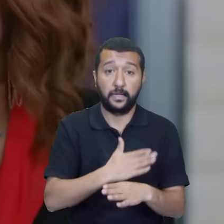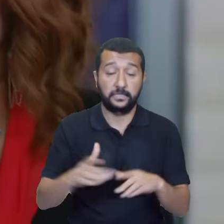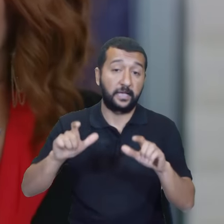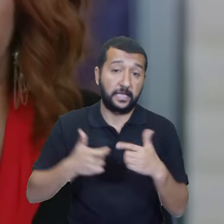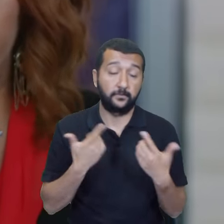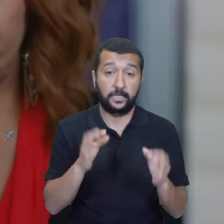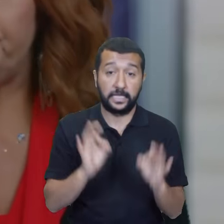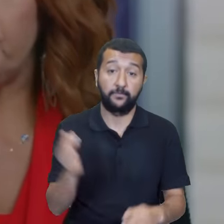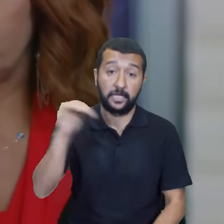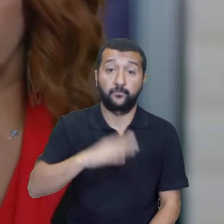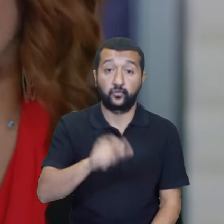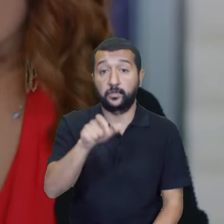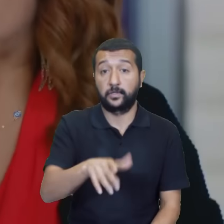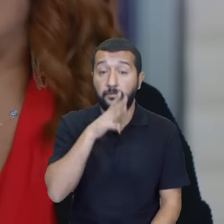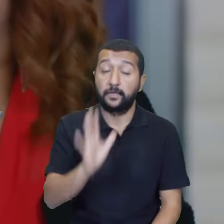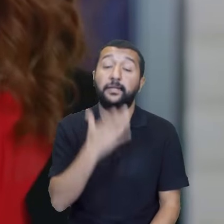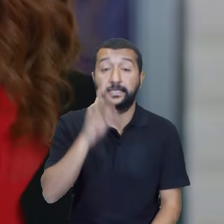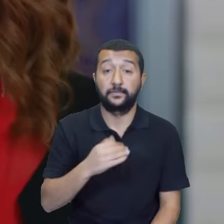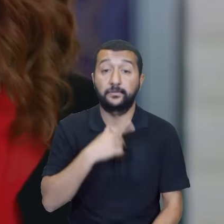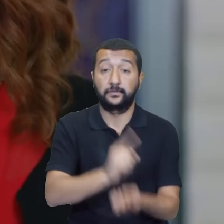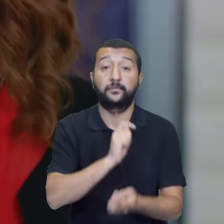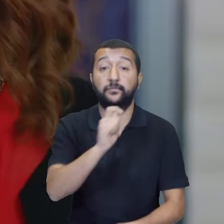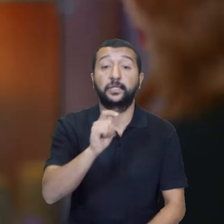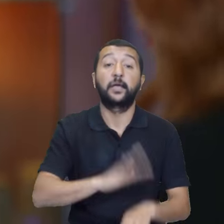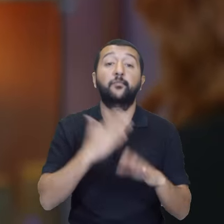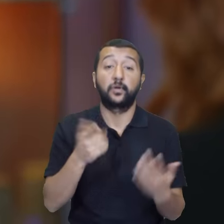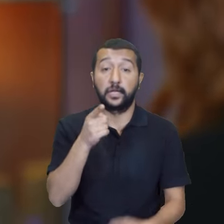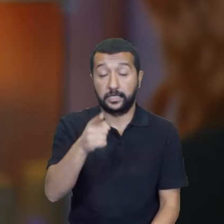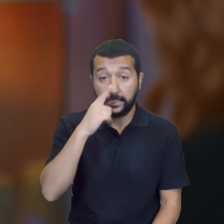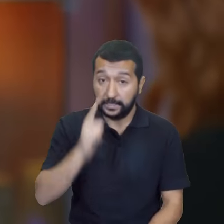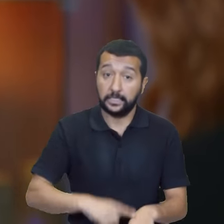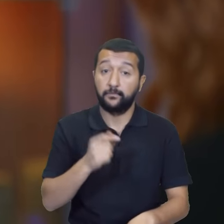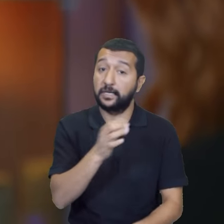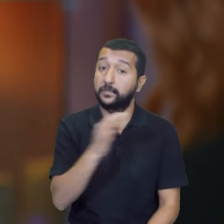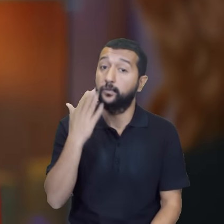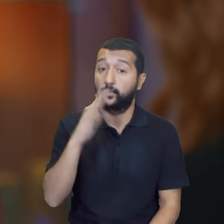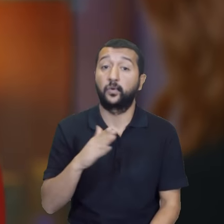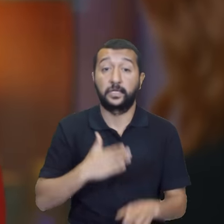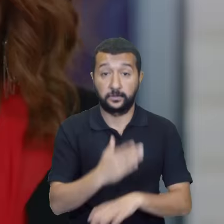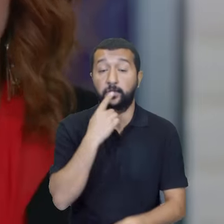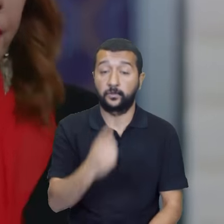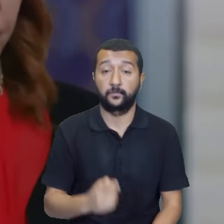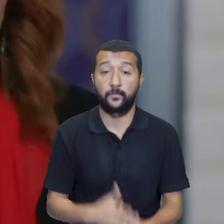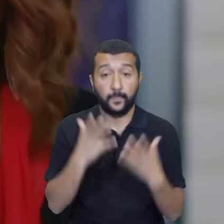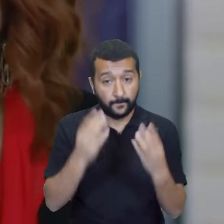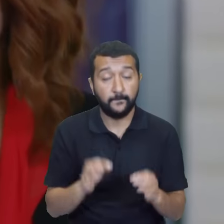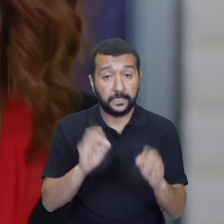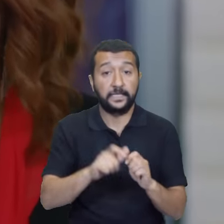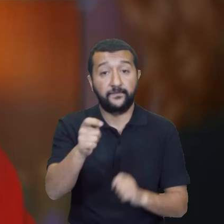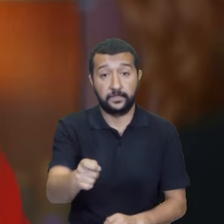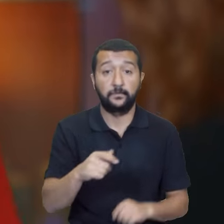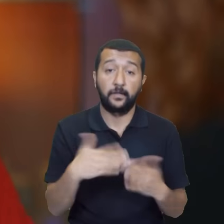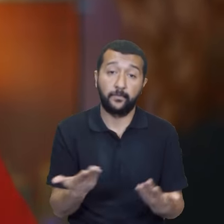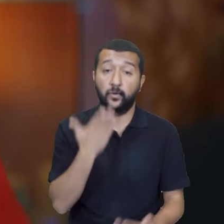aldım. Tabii gelmiş olsaydın bilirdin ama neyse, şimdi ben sana sitem etmiyorum. Ama inan gerçekten hiç param yok. Gerçekten. Olsa yine